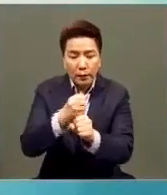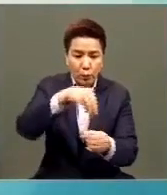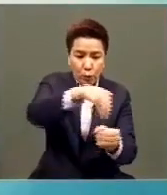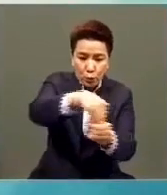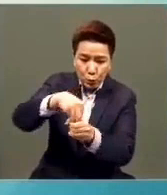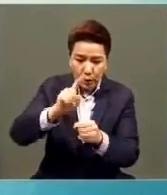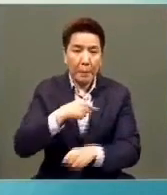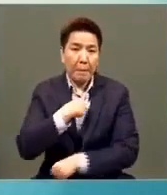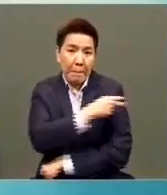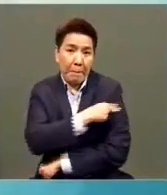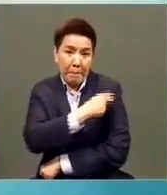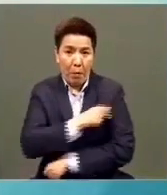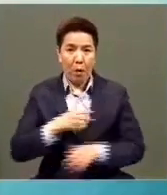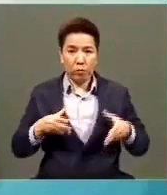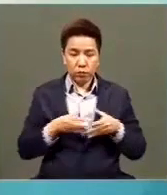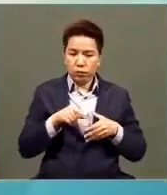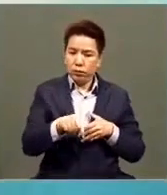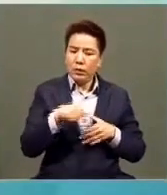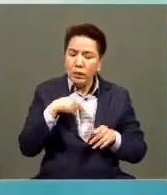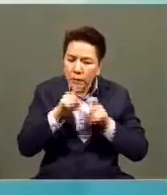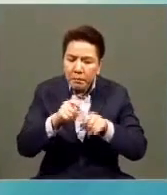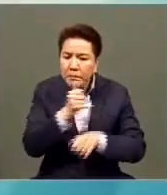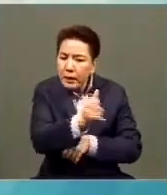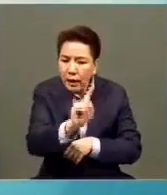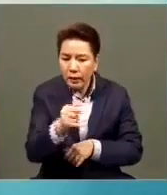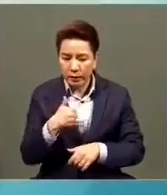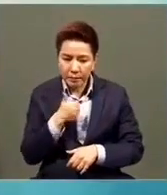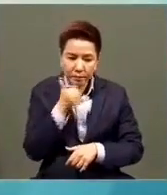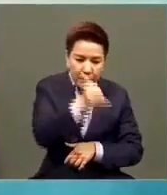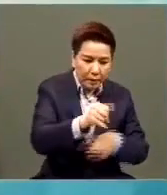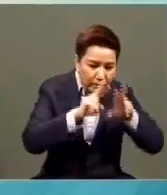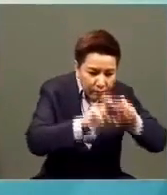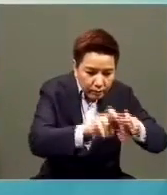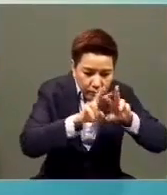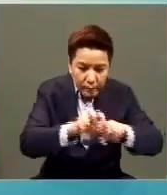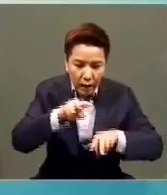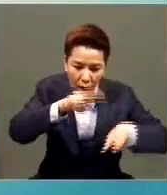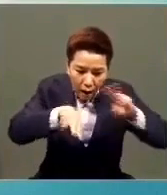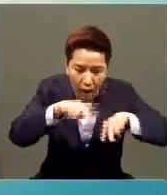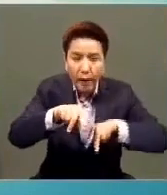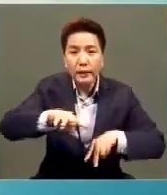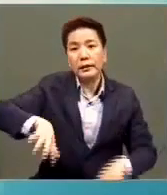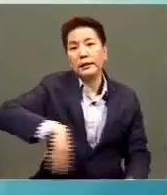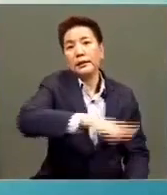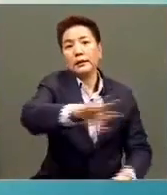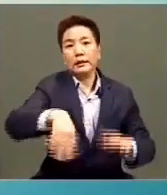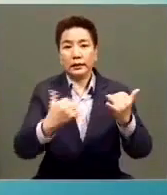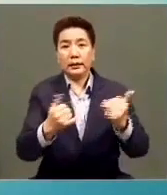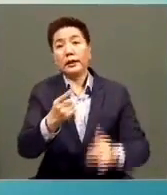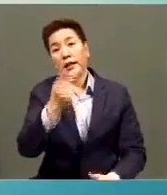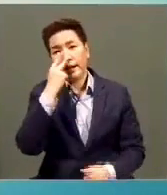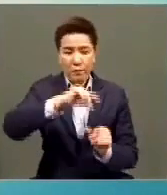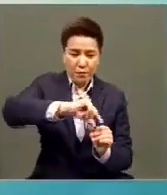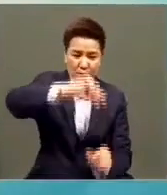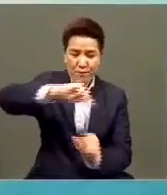คลากรสาธารณสุขเหล่านี้นะคะก็จะทำการสอบสวนโรคแล้วก็ทำการค้นหาเชิงรุกตรงนี้อยากให้พวกเราได้เห็น